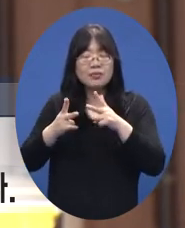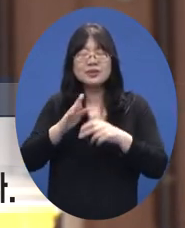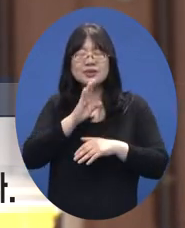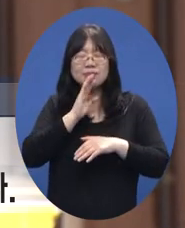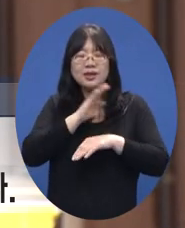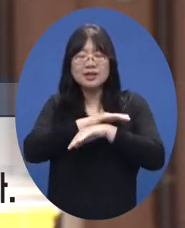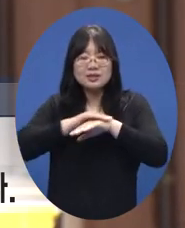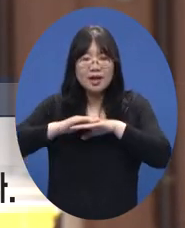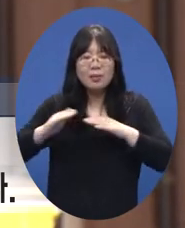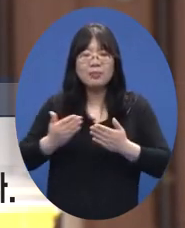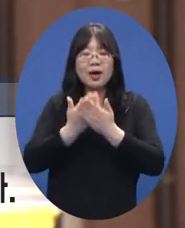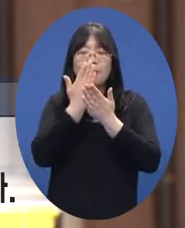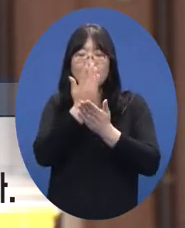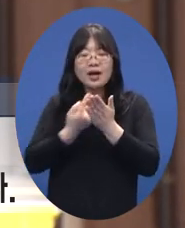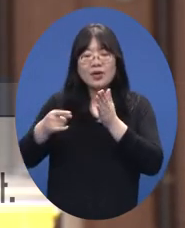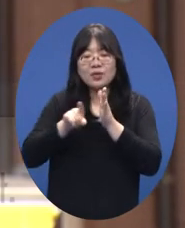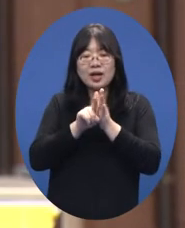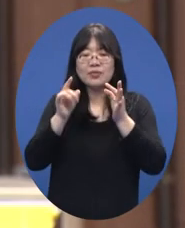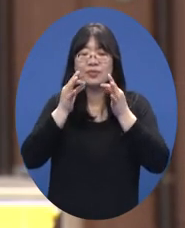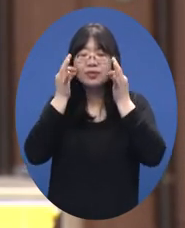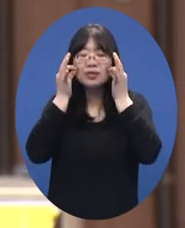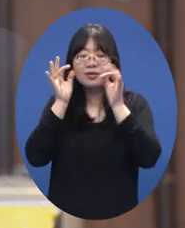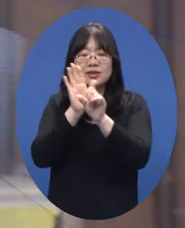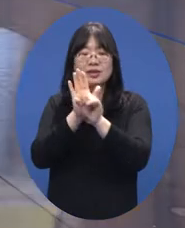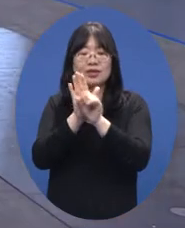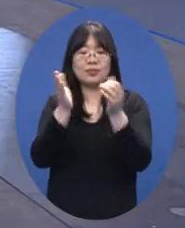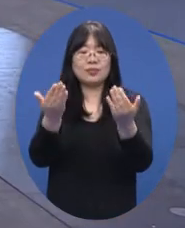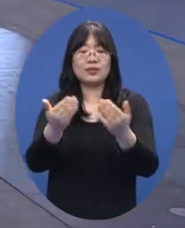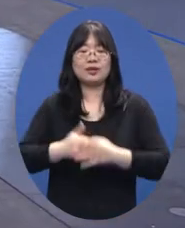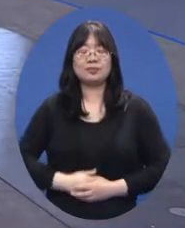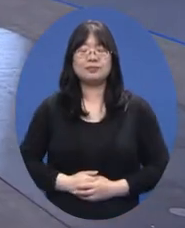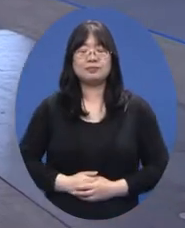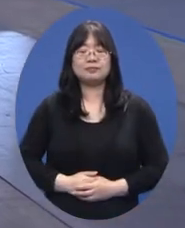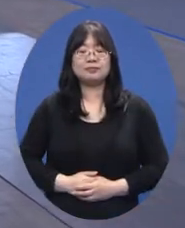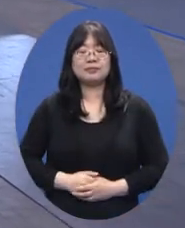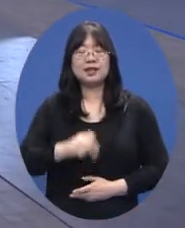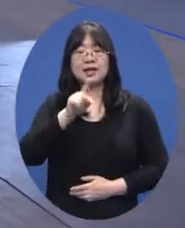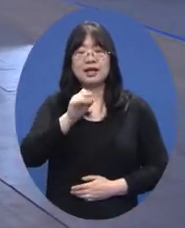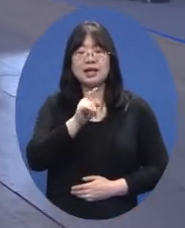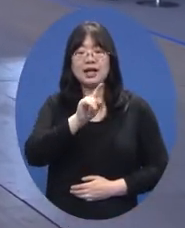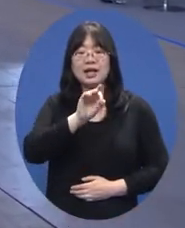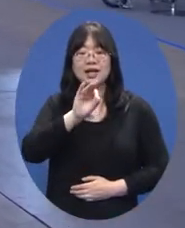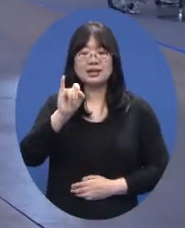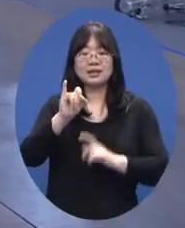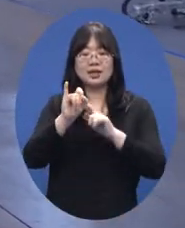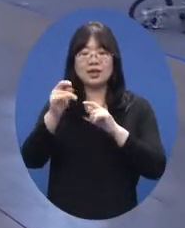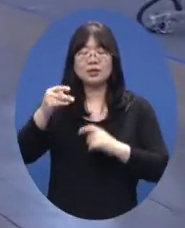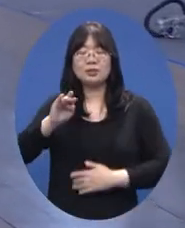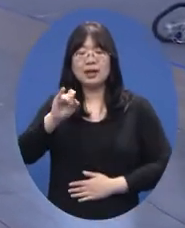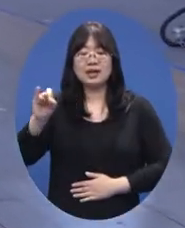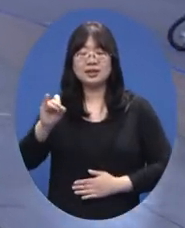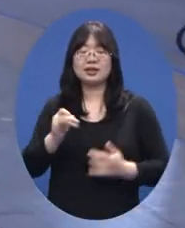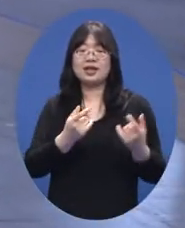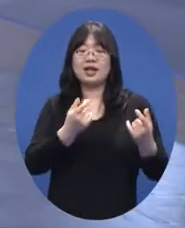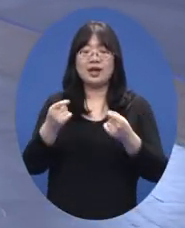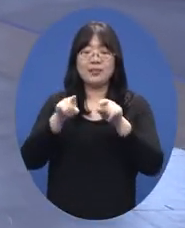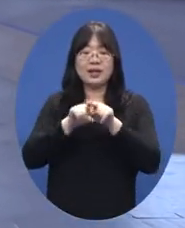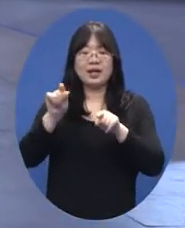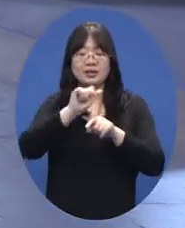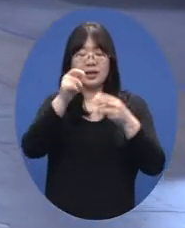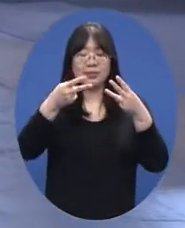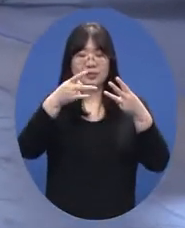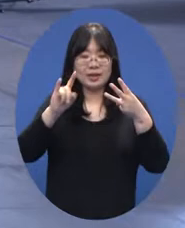획기적으로 발전할 수 있도록 최선을 다해 지원하겠습니다. 상하이 두바이 국제 보트쇼와 함께 아시아 3대 보트쇼를 꼽히는 경기 국제